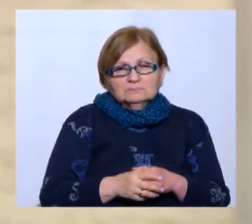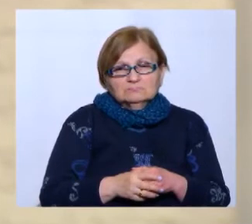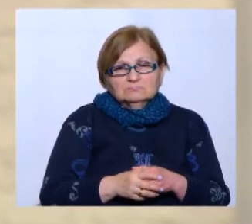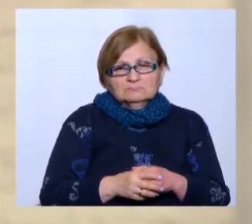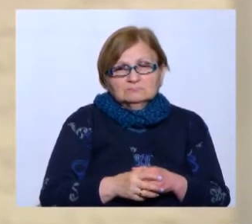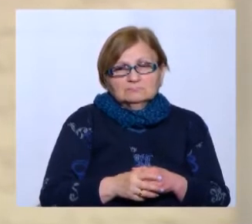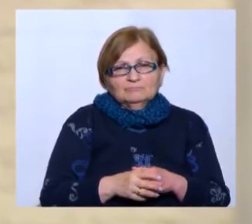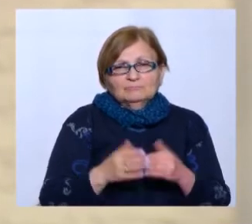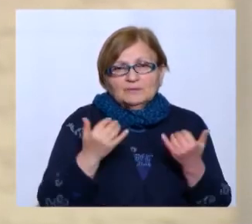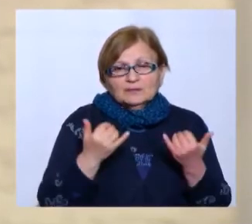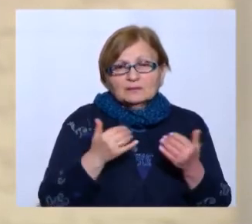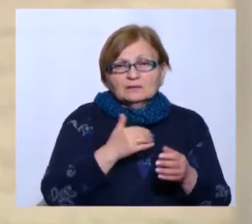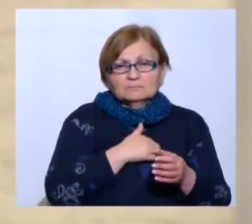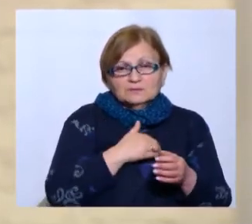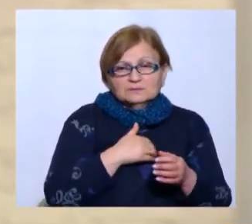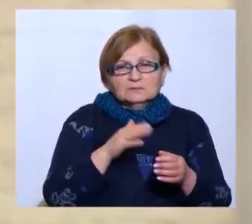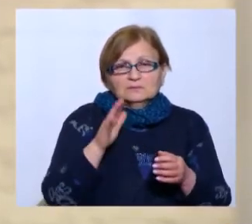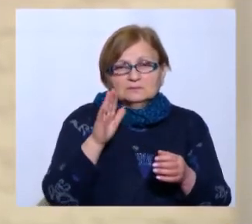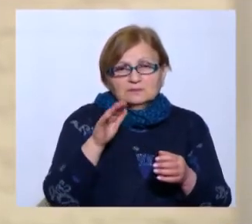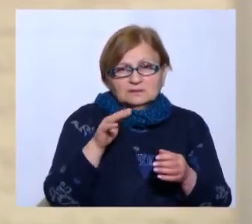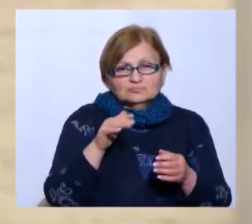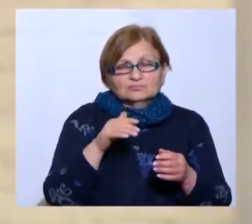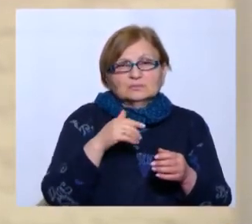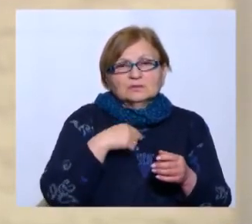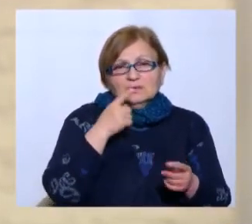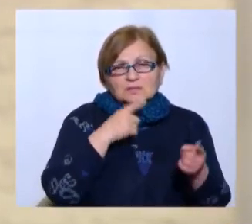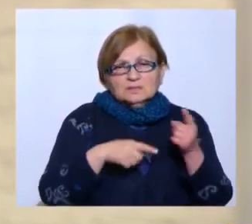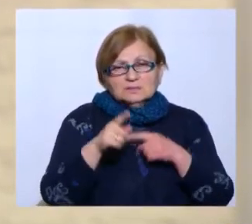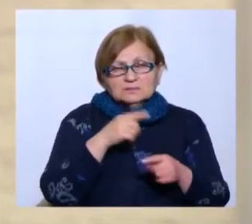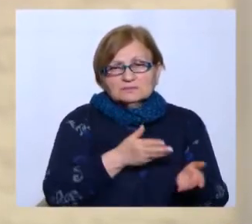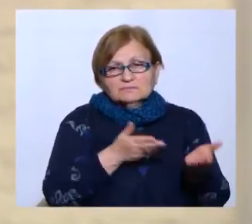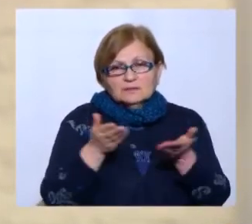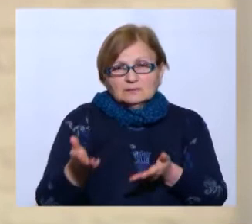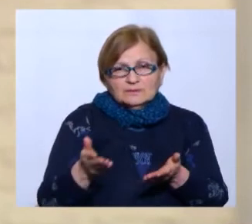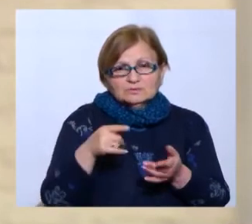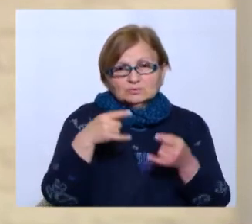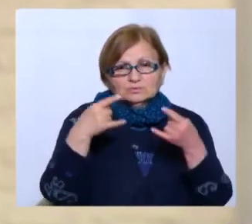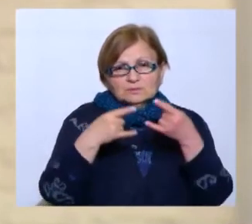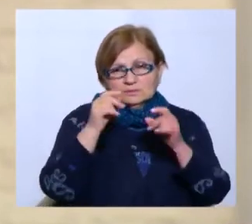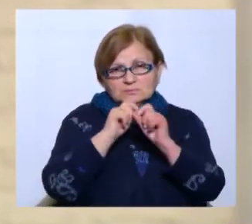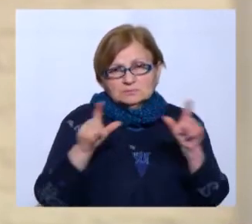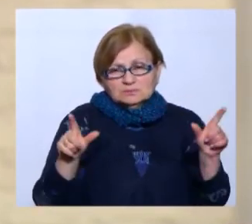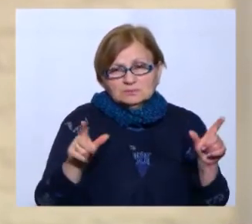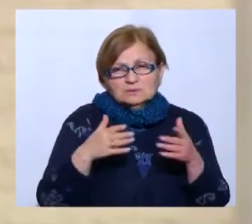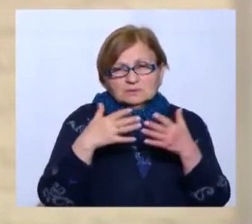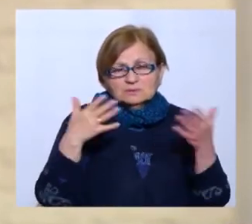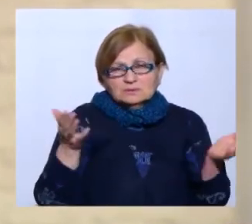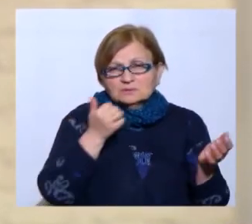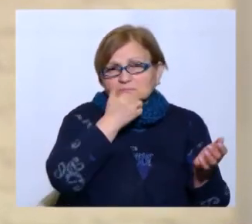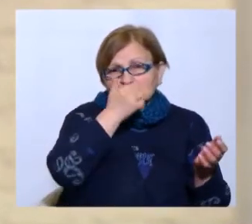ამჯერად კი მინდა დაგემშვიდობოთ, კვლავაც დაგპატიჟოთ ჩვენს ტელესკოლაში და დიდი მადლობა